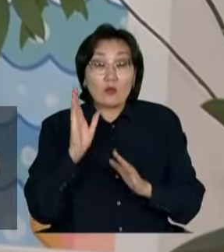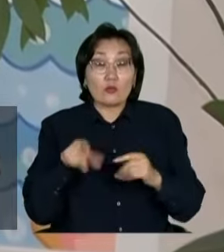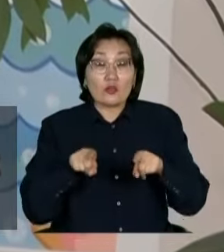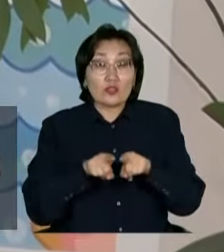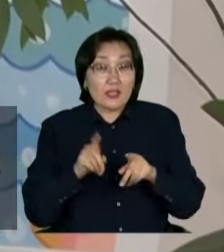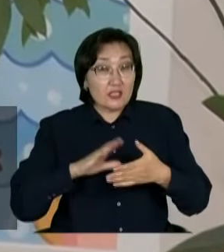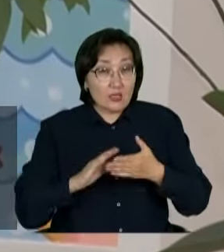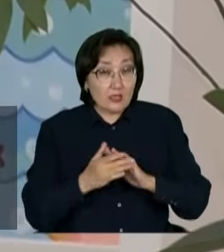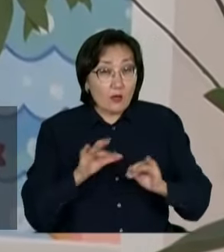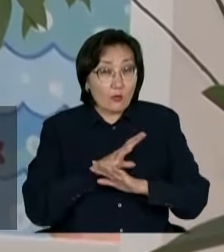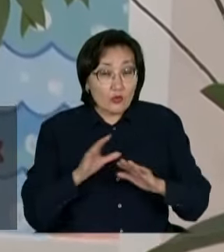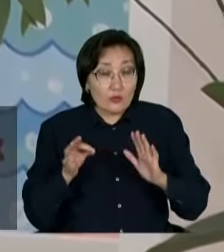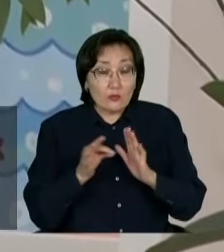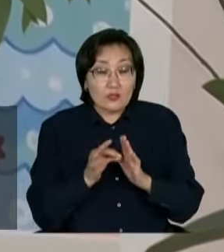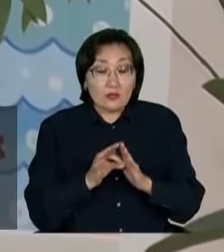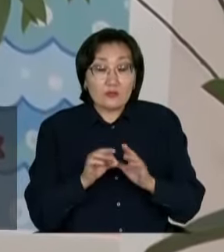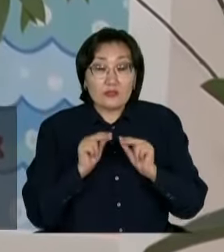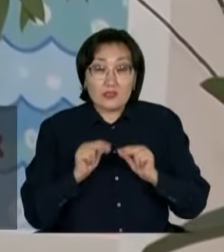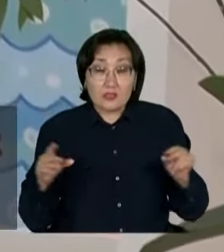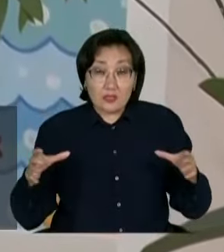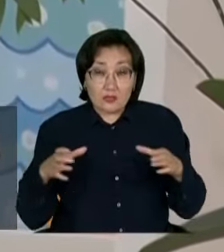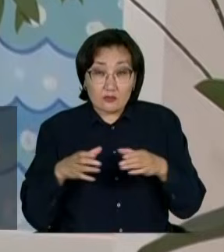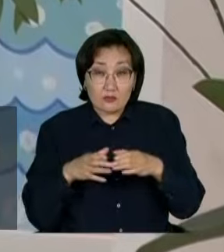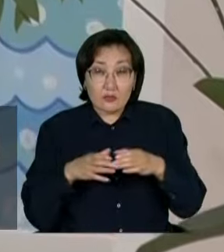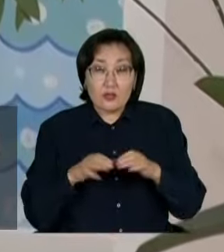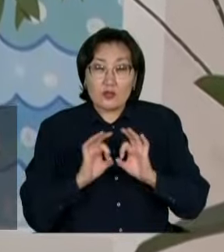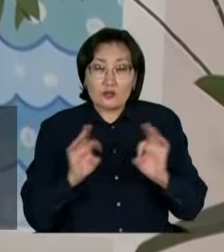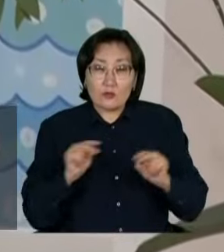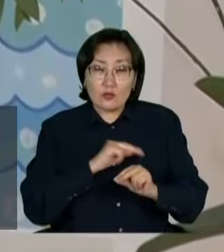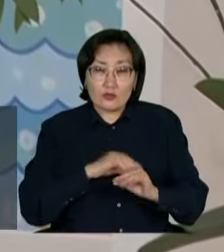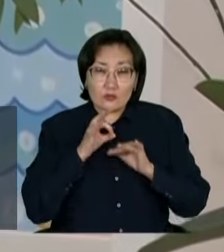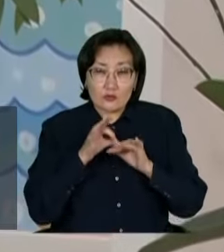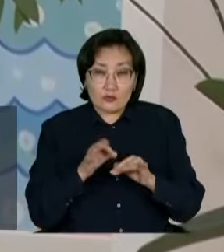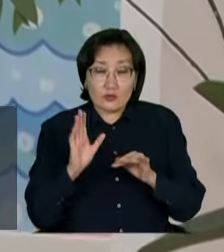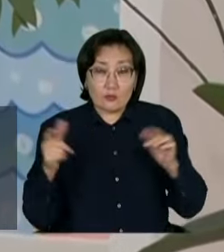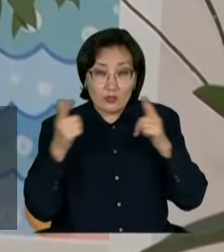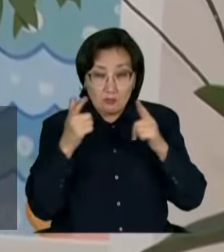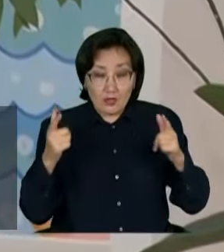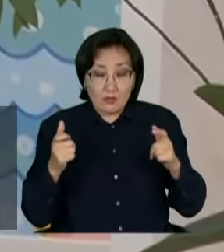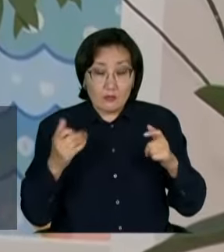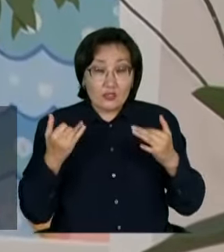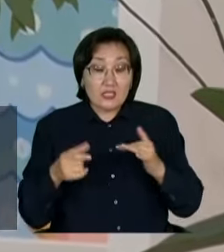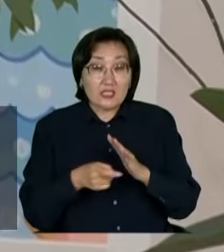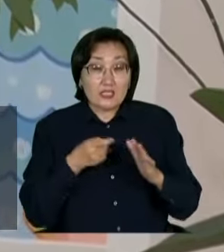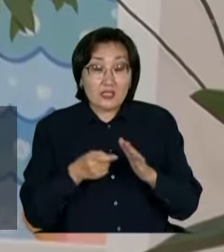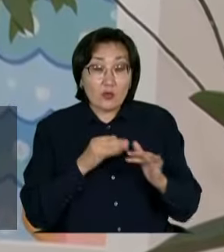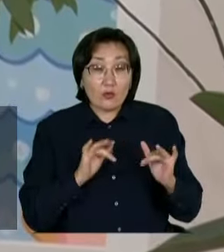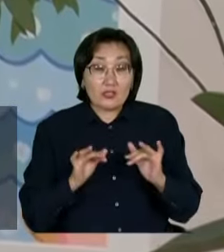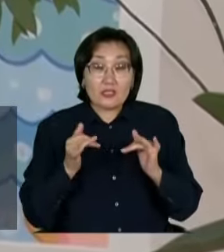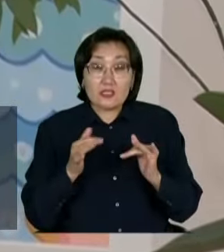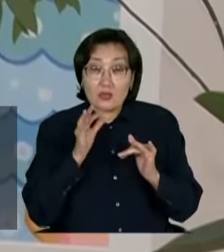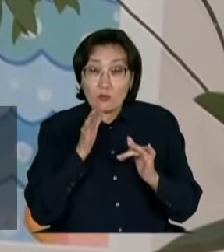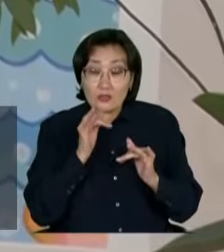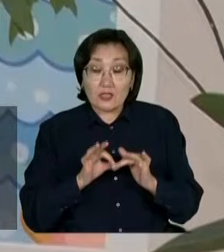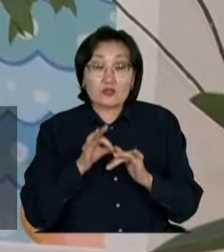болдырмау мақсатында ұжыммен профилактикалық жұмыс жүргізілетінін хабарлаймыз. Енді тергеу амалдары қазіргі уақытта